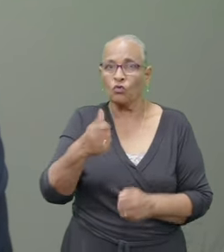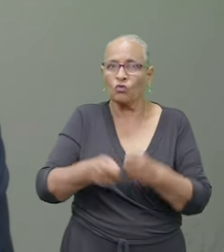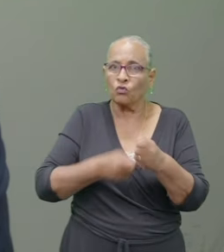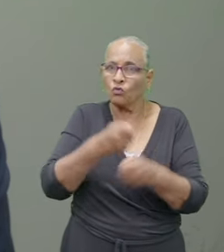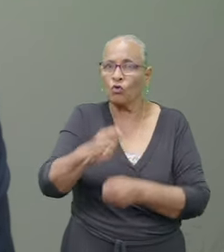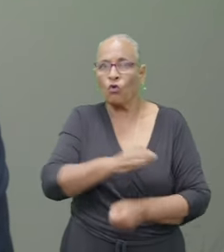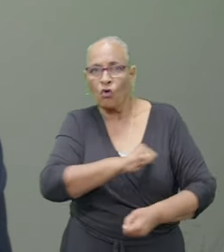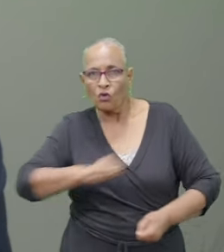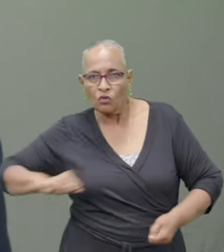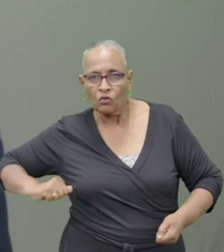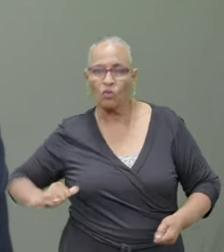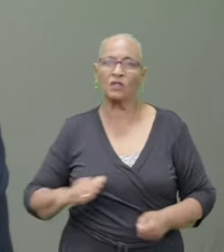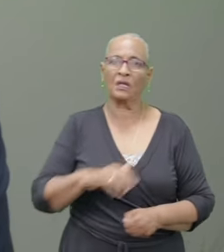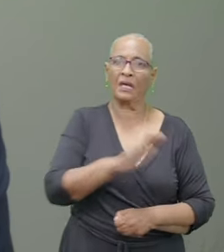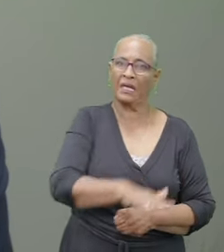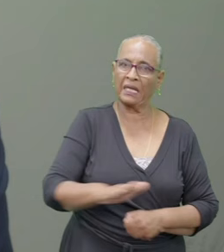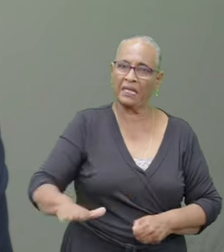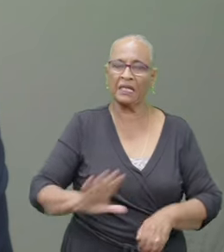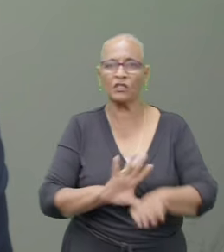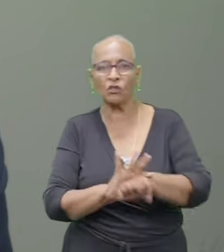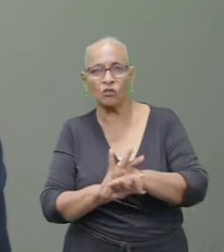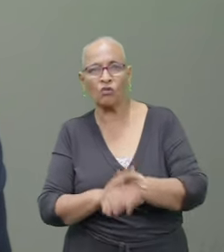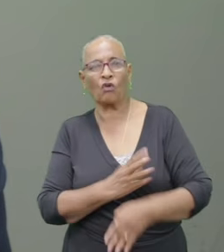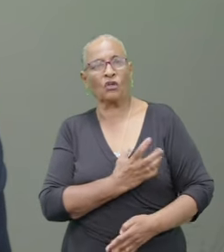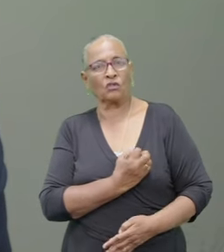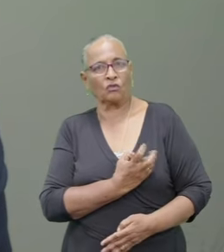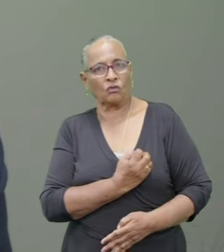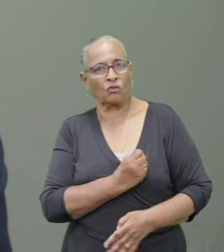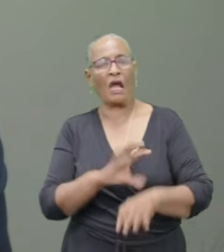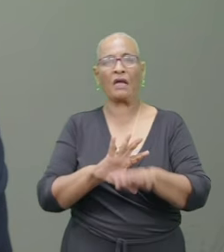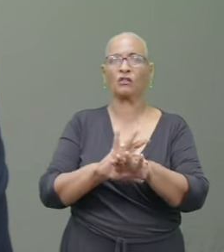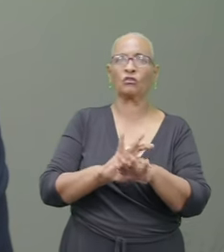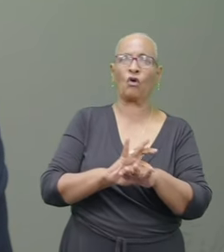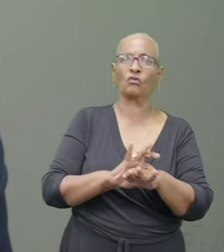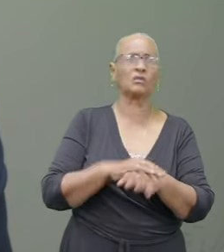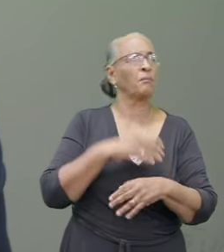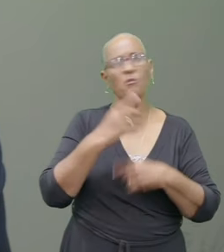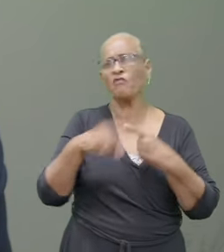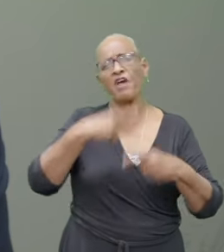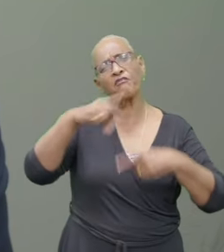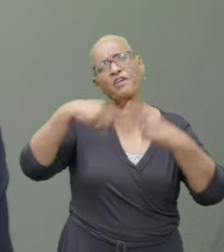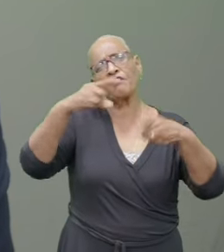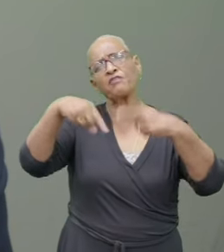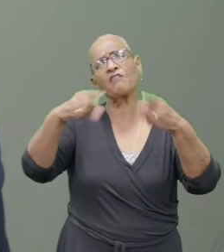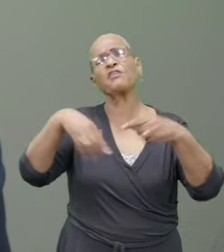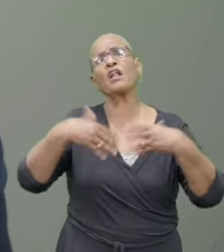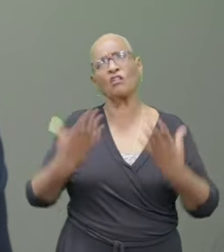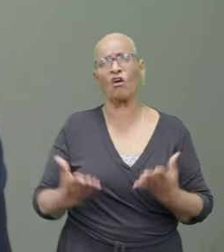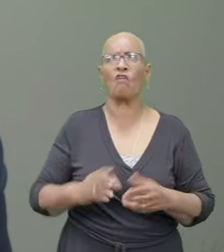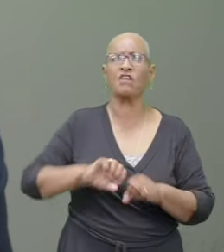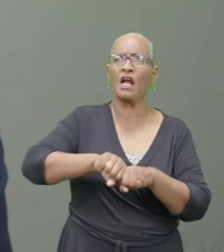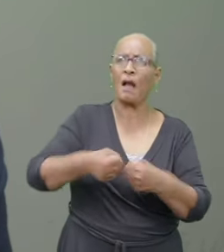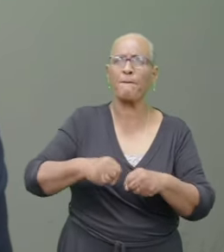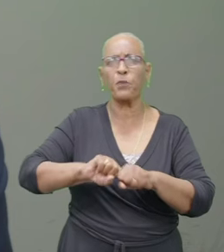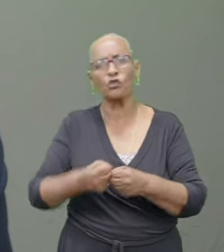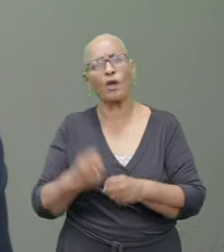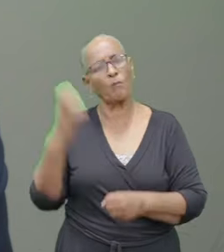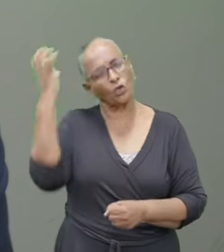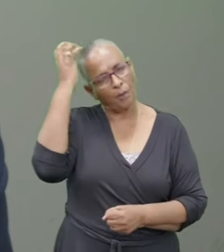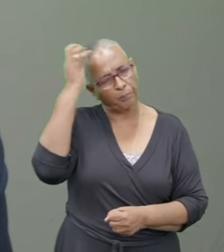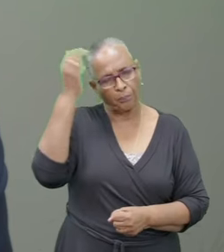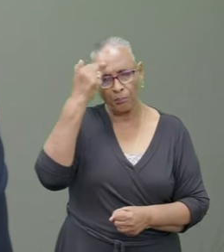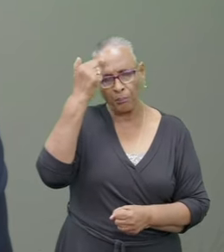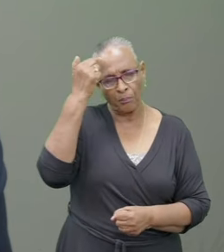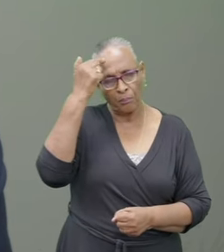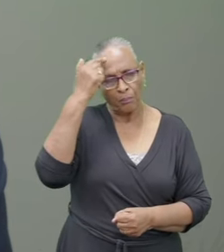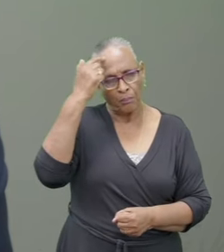tot kindergeneeskunde, tot cardiochirurgie en noem het maar op, orthopedie en traumatologie, dat is ook